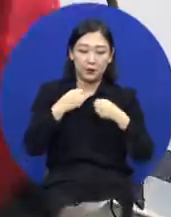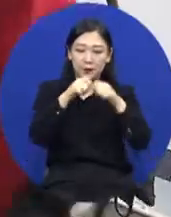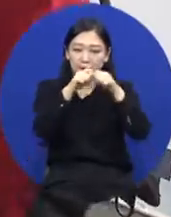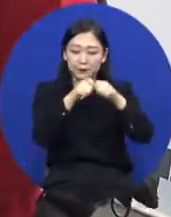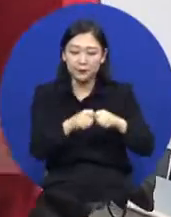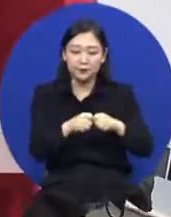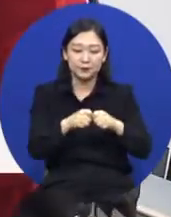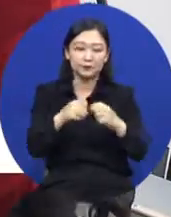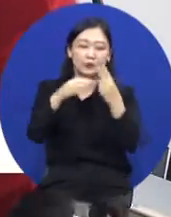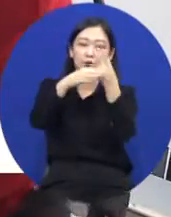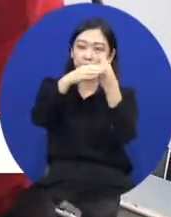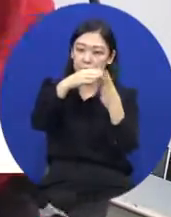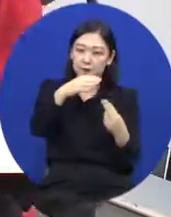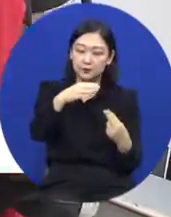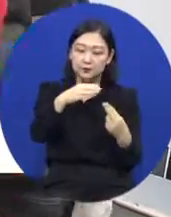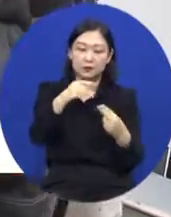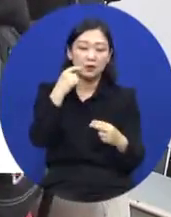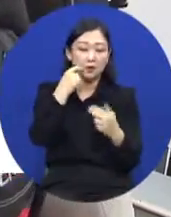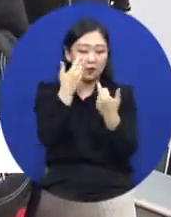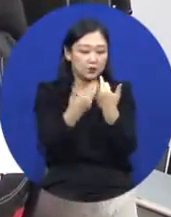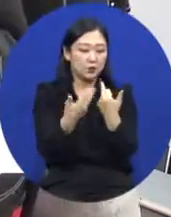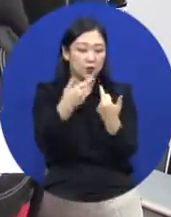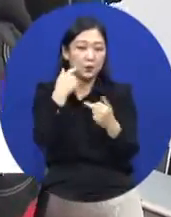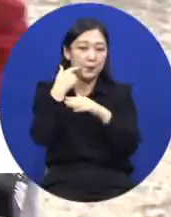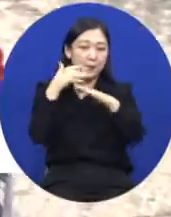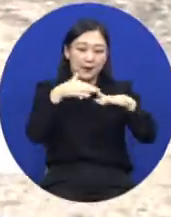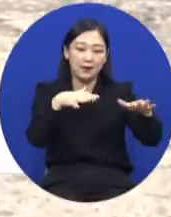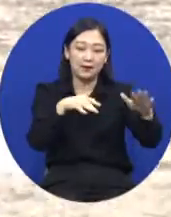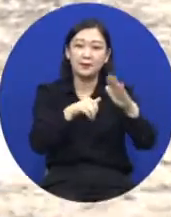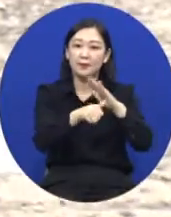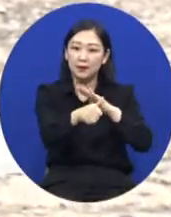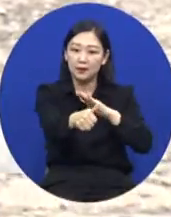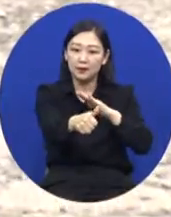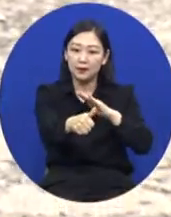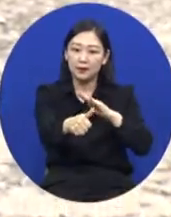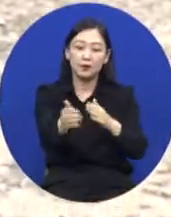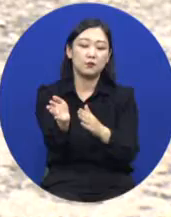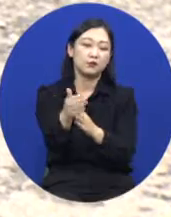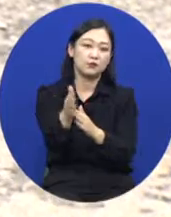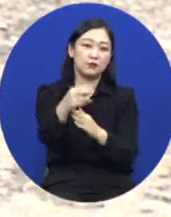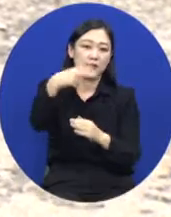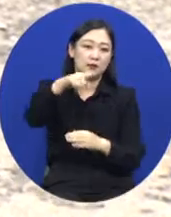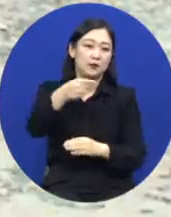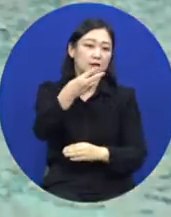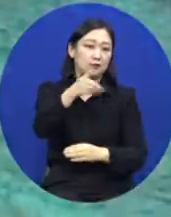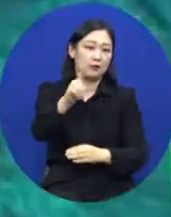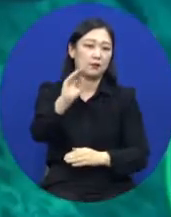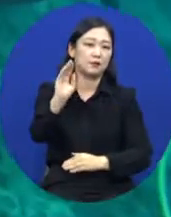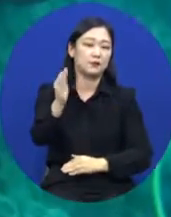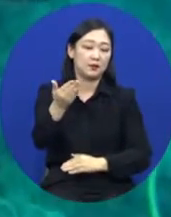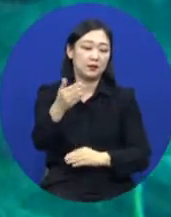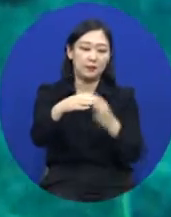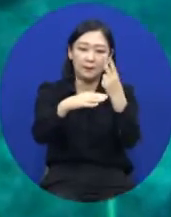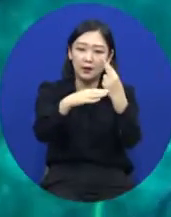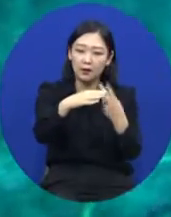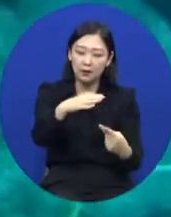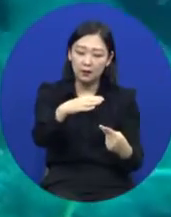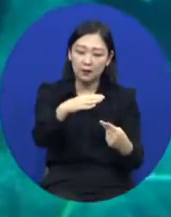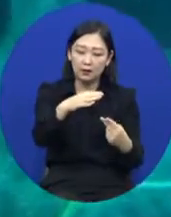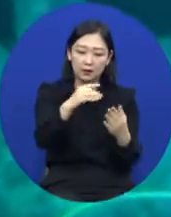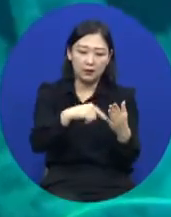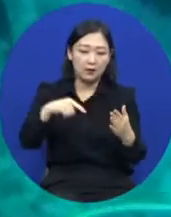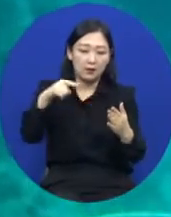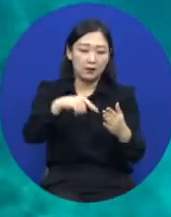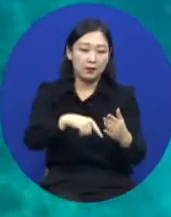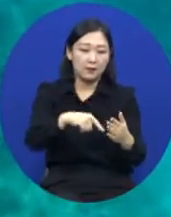한껏 꾸민 스쿠버 다이버들이 서귀포 앞바다를 찾았습니다. 물고기들의 산타가 된 다이버들. 바닷속을 누비며